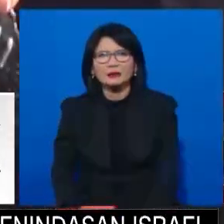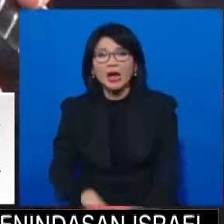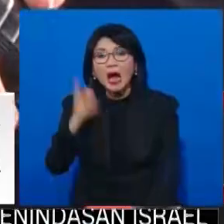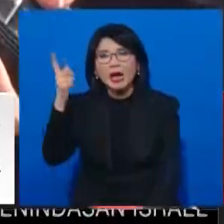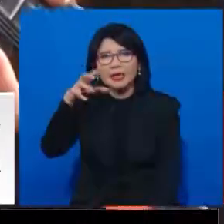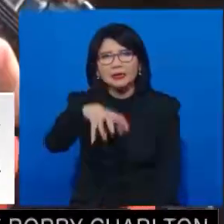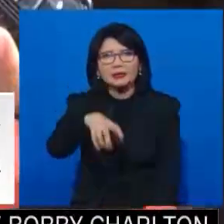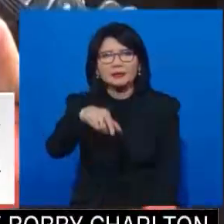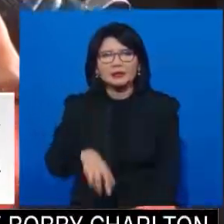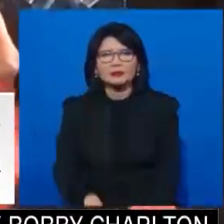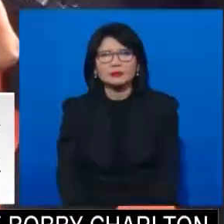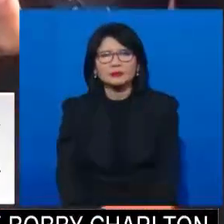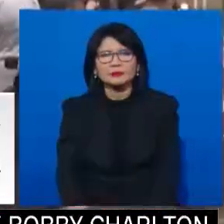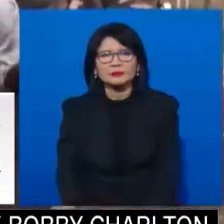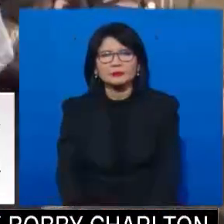lokasi.